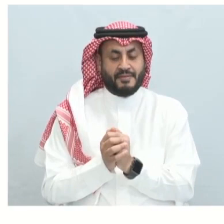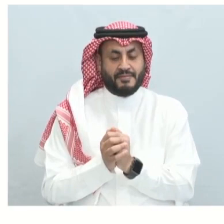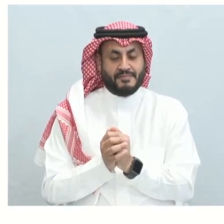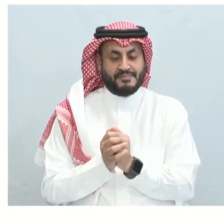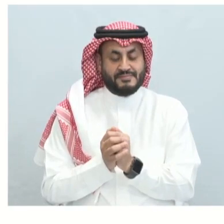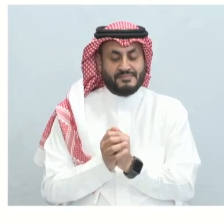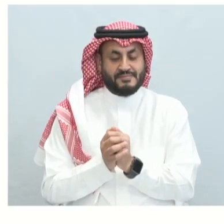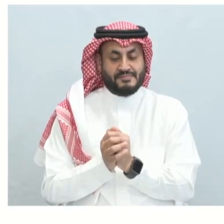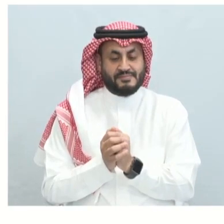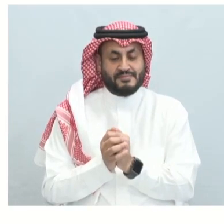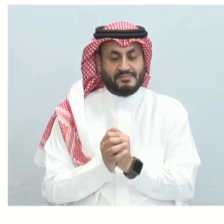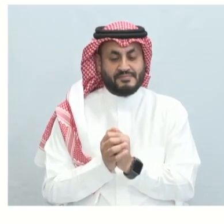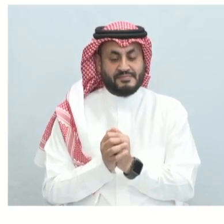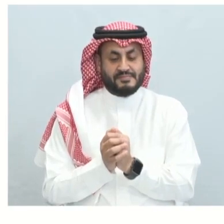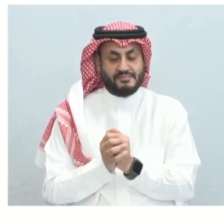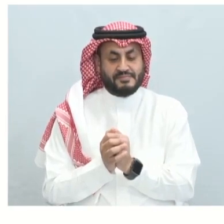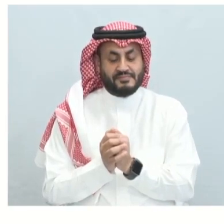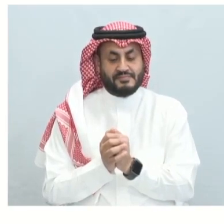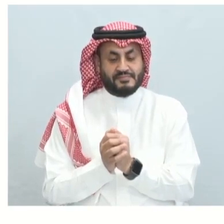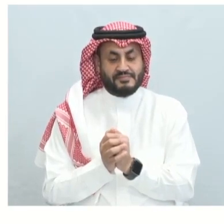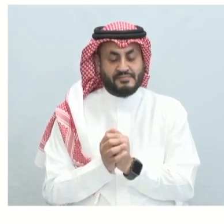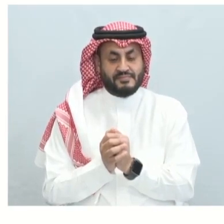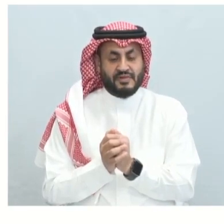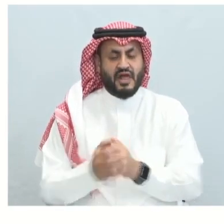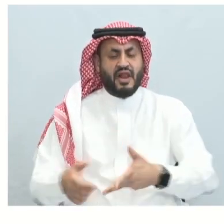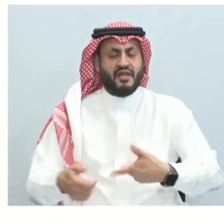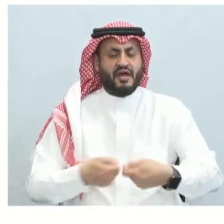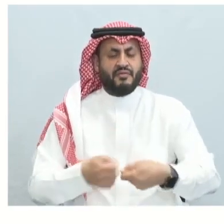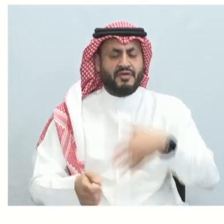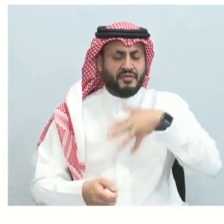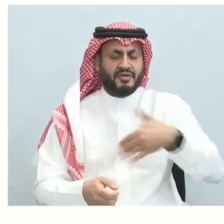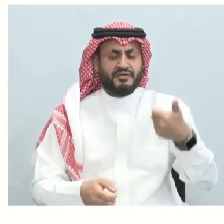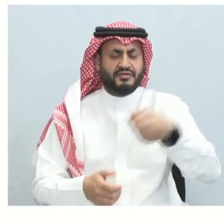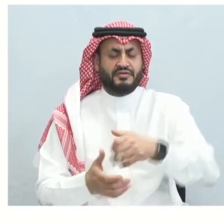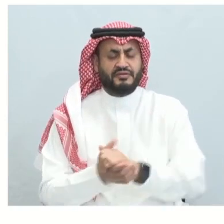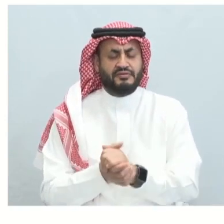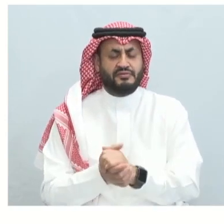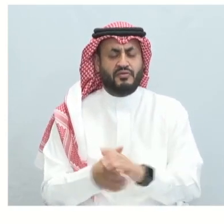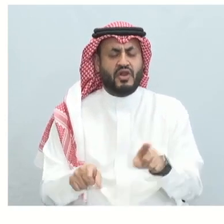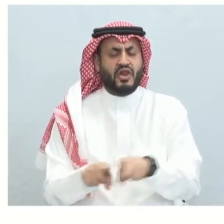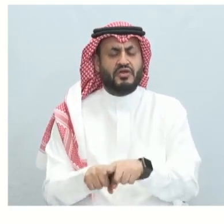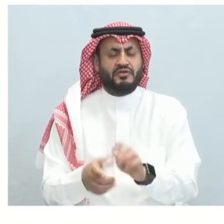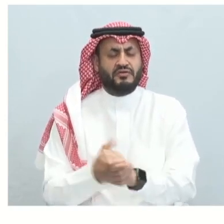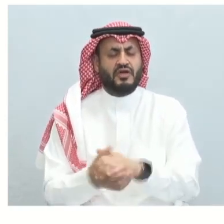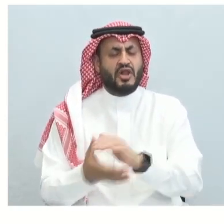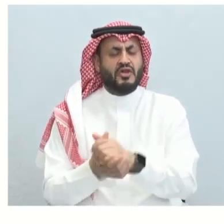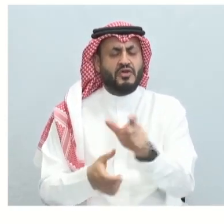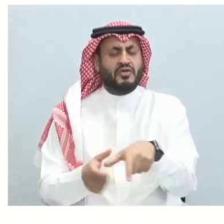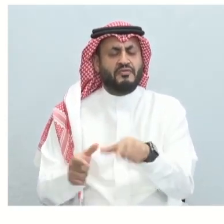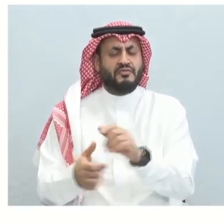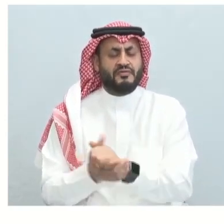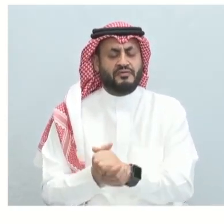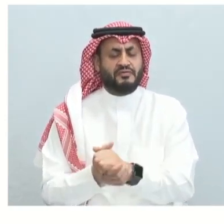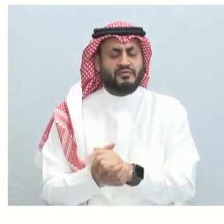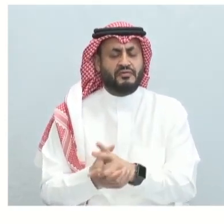وسلم فلا شك ان تعامل النبي صلى الله عليه وسلم مع اصحابه رضي الله عنهم وارضاهم كان